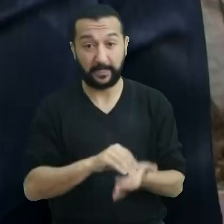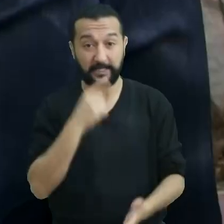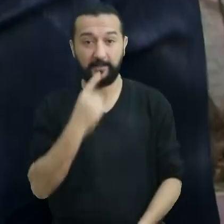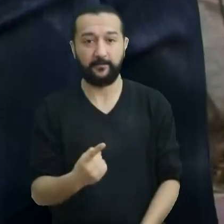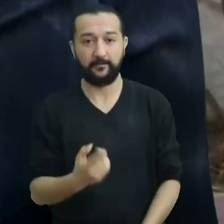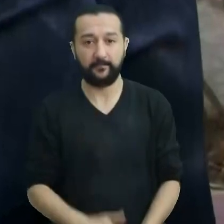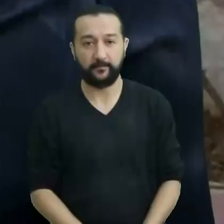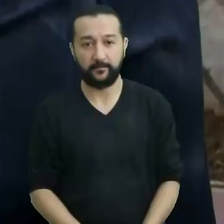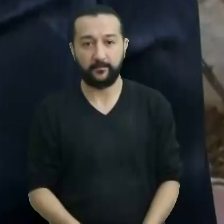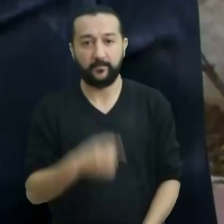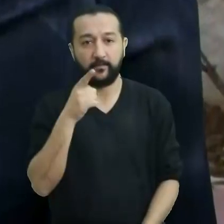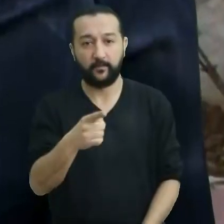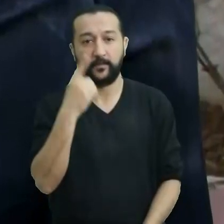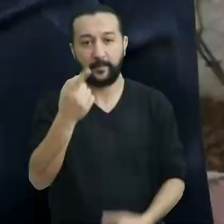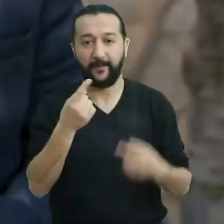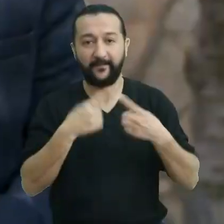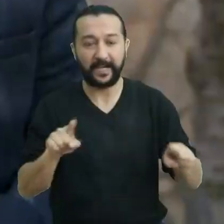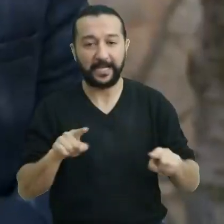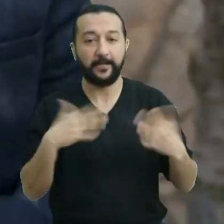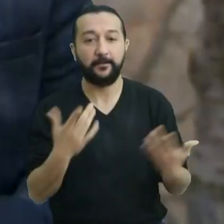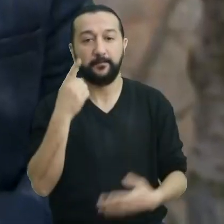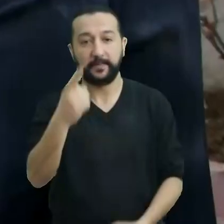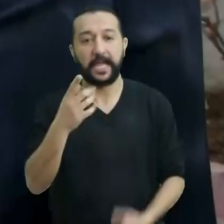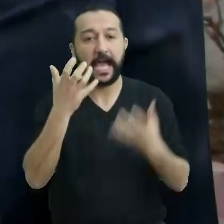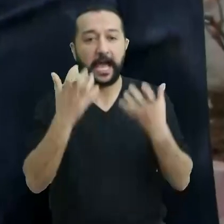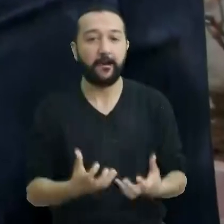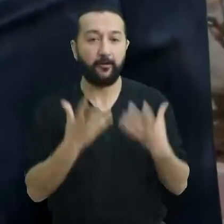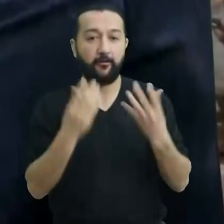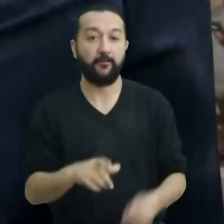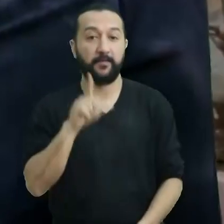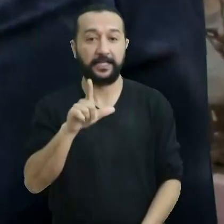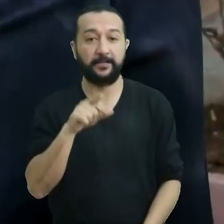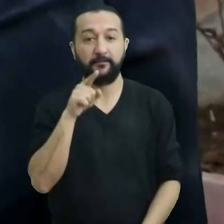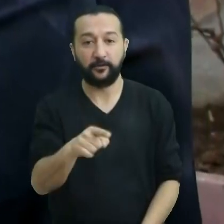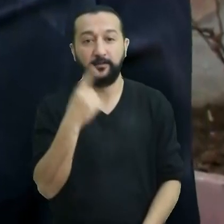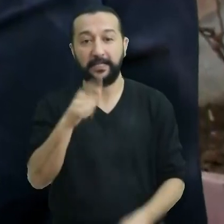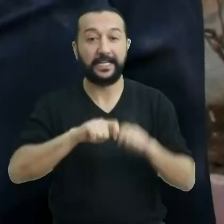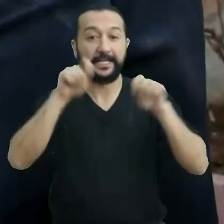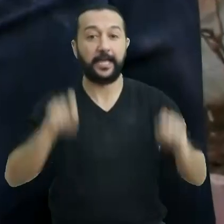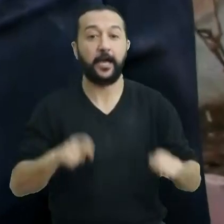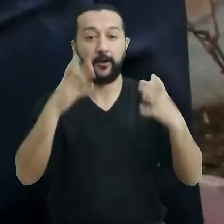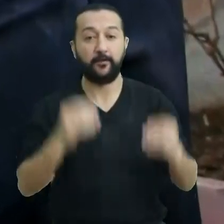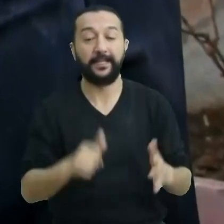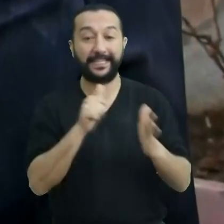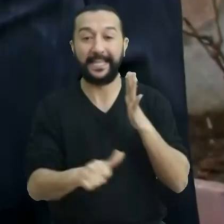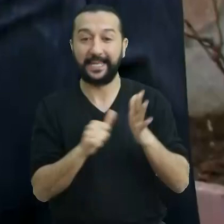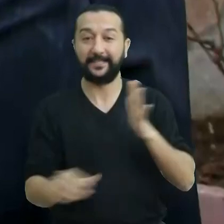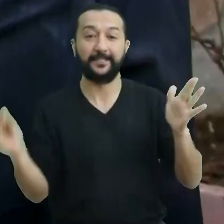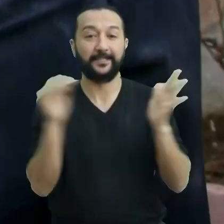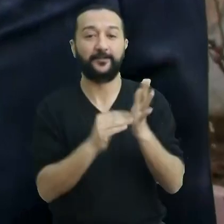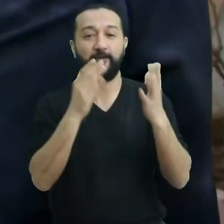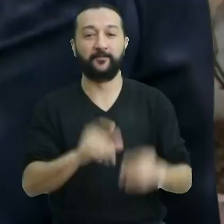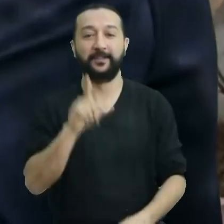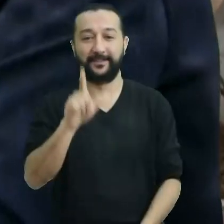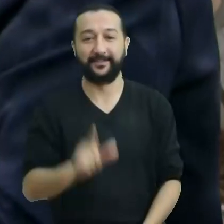diyor. Bunun bir farklılığı, bir ağırlığı olmalı. Bir rekor olmalı. Tarihe geçmeli.